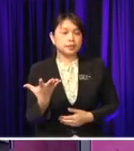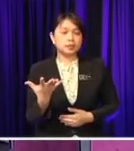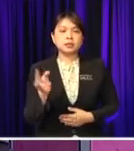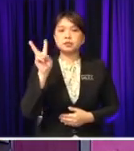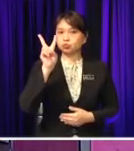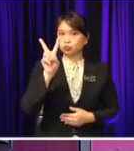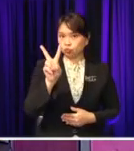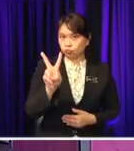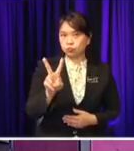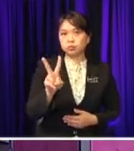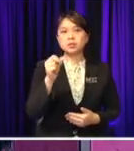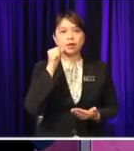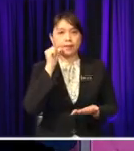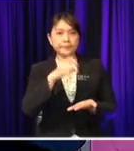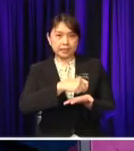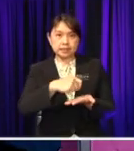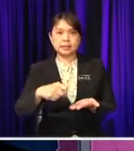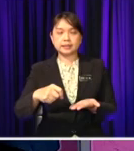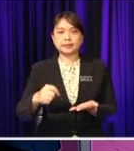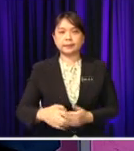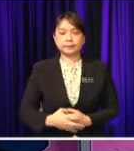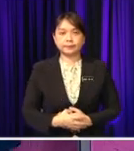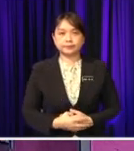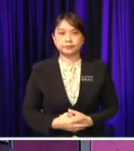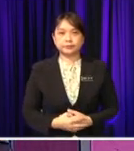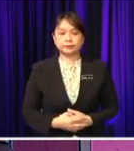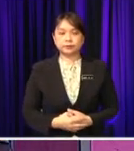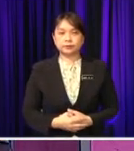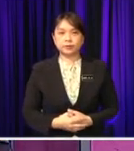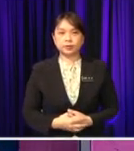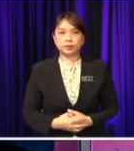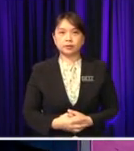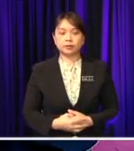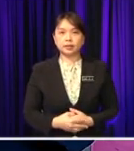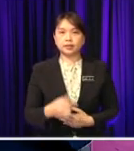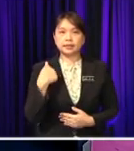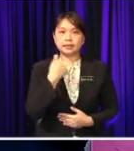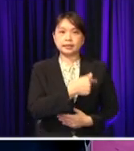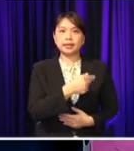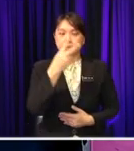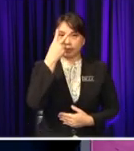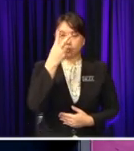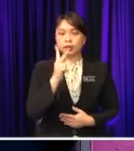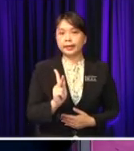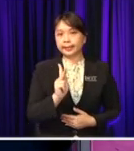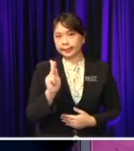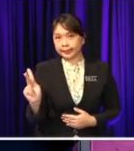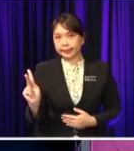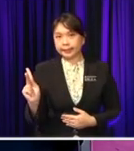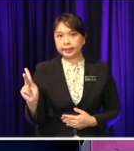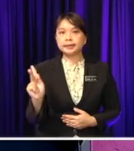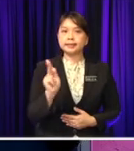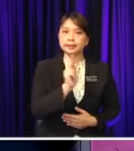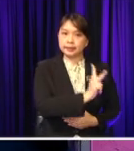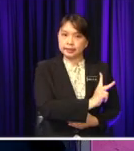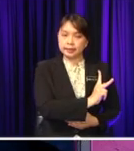kita tengok yang sebelah kanan oke dan juga yang sebelah kiri jadi kanan kiri ada dua objek jadi kita bilang jawabannya